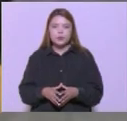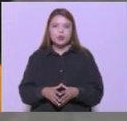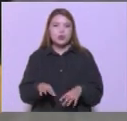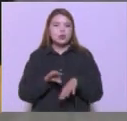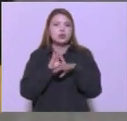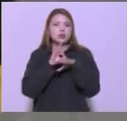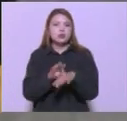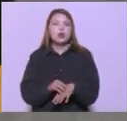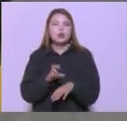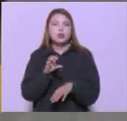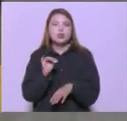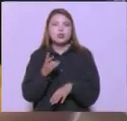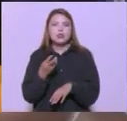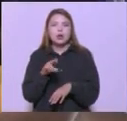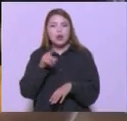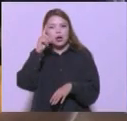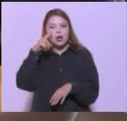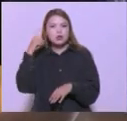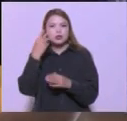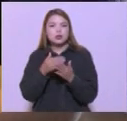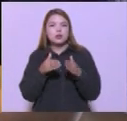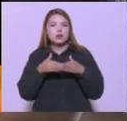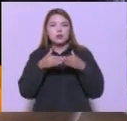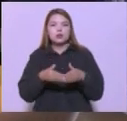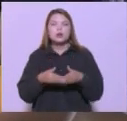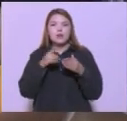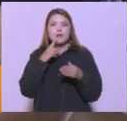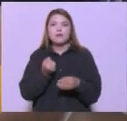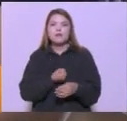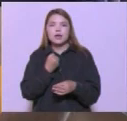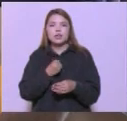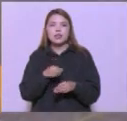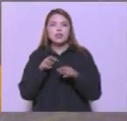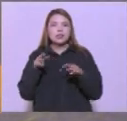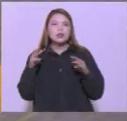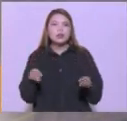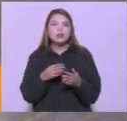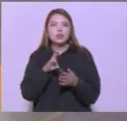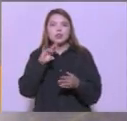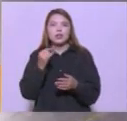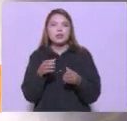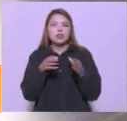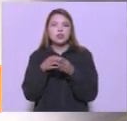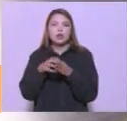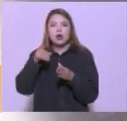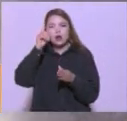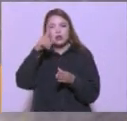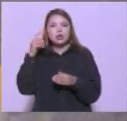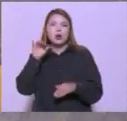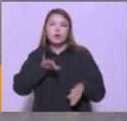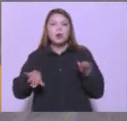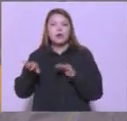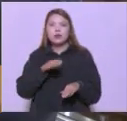Сопровождать британского путешественника будут азербайджанские суда с военнослужащими и представителями национальной сборной Азербайджана по